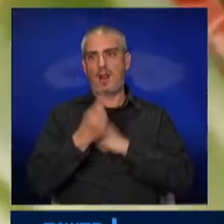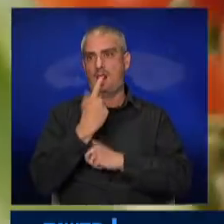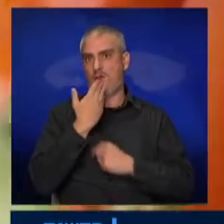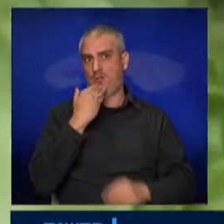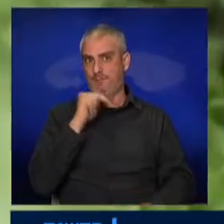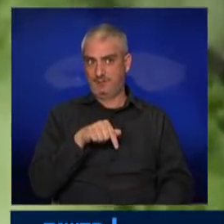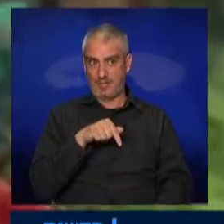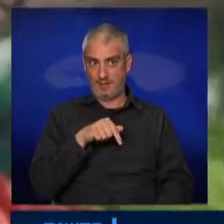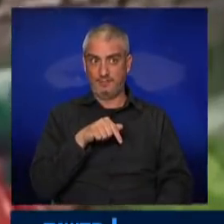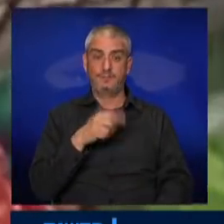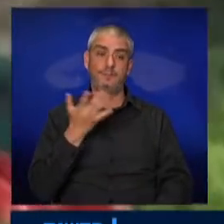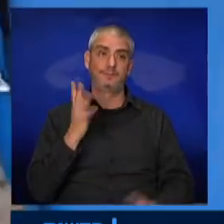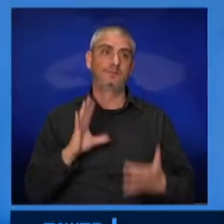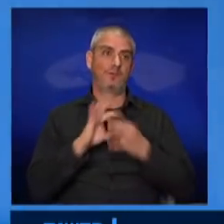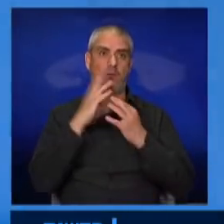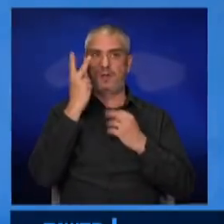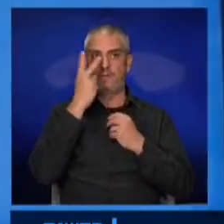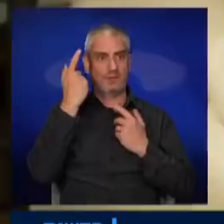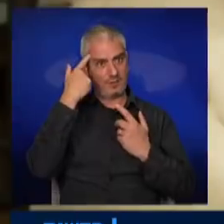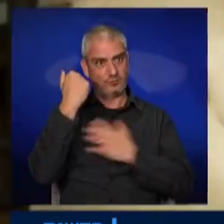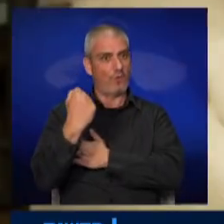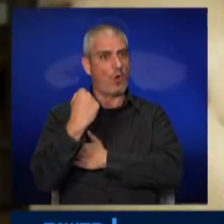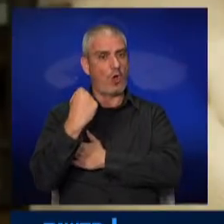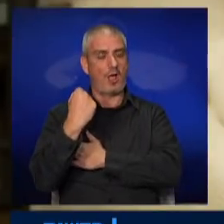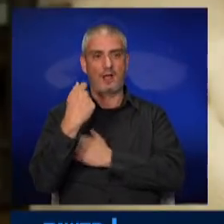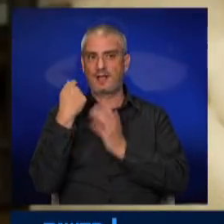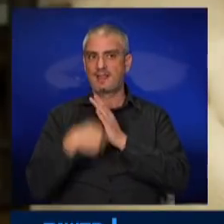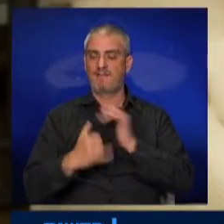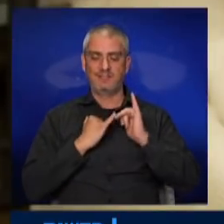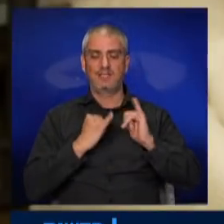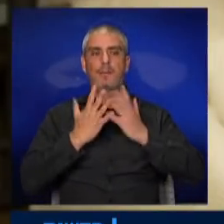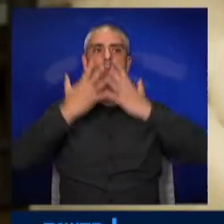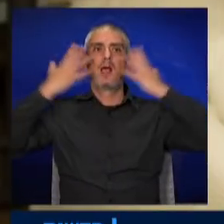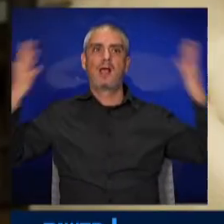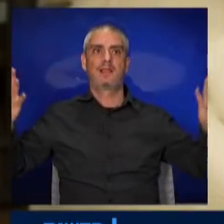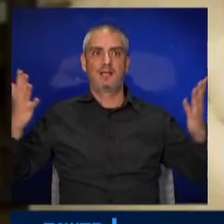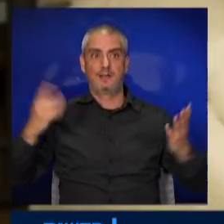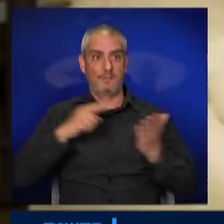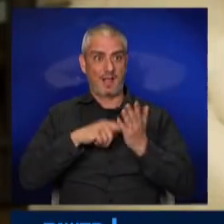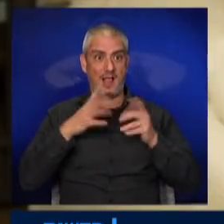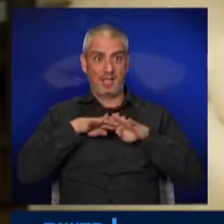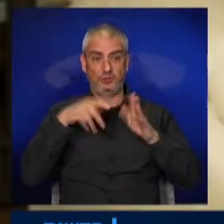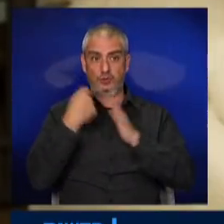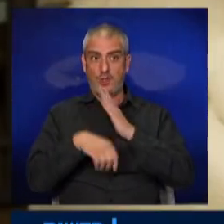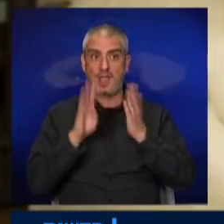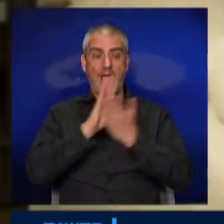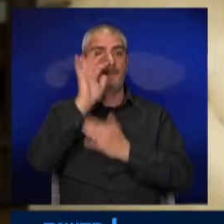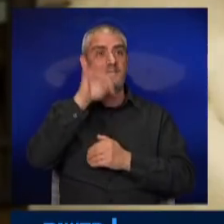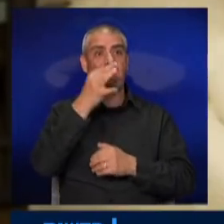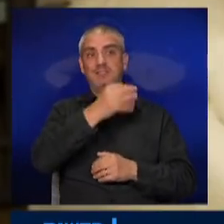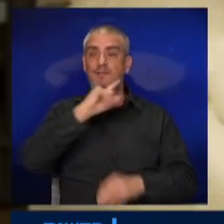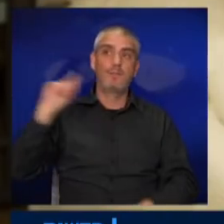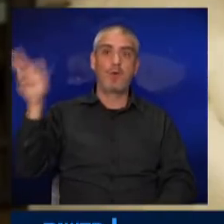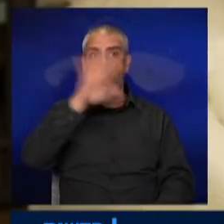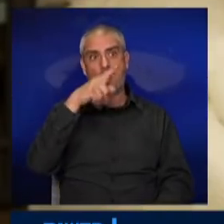הישראלי, וחיבור כמובן, תחשבו, לכוח קנייה וספקים אדיר, כי בעצם הרשת שקונה עבור 14,000 סניפים בכל